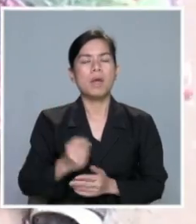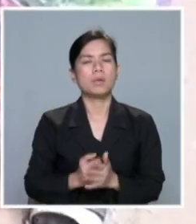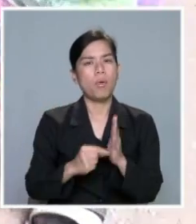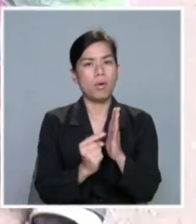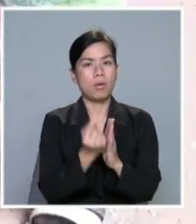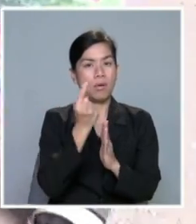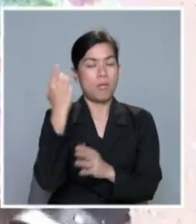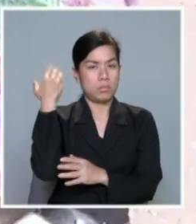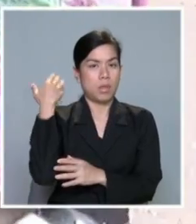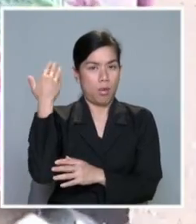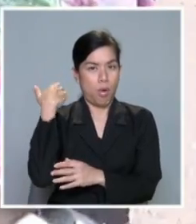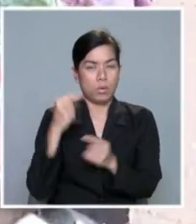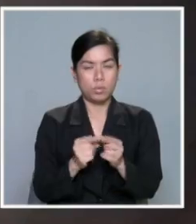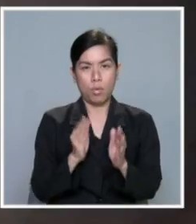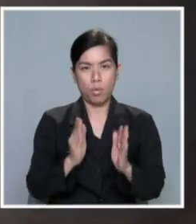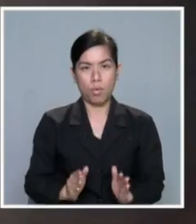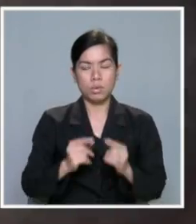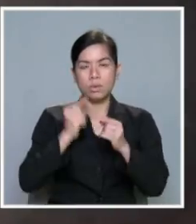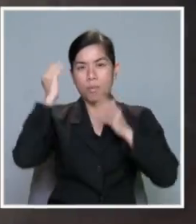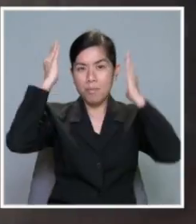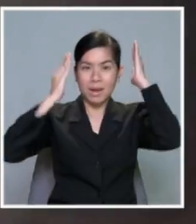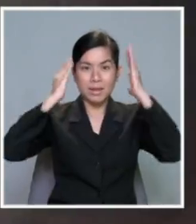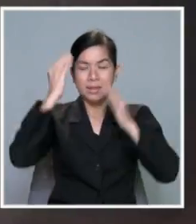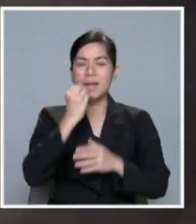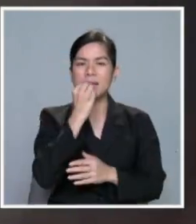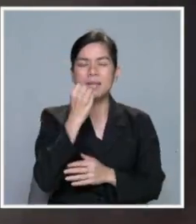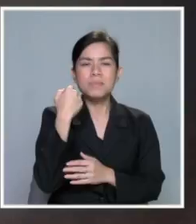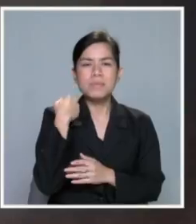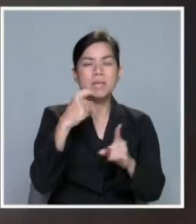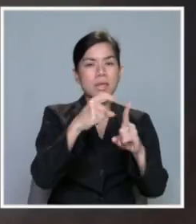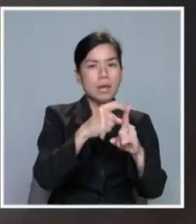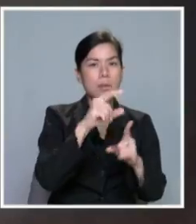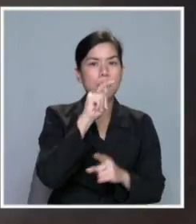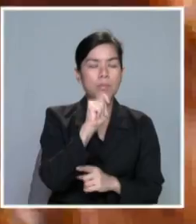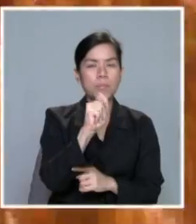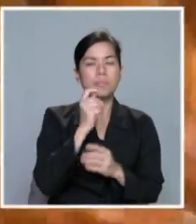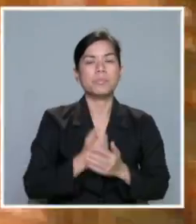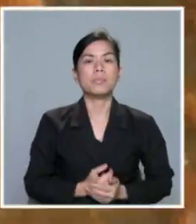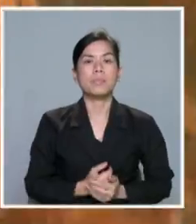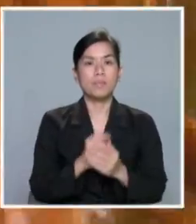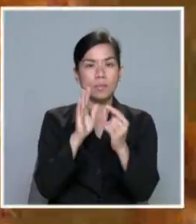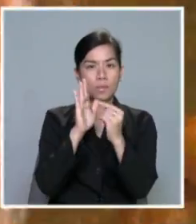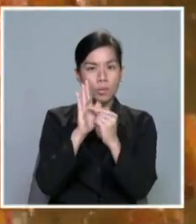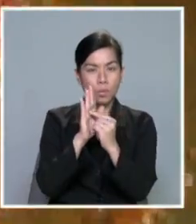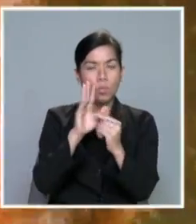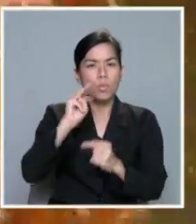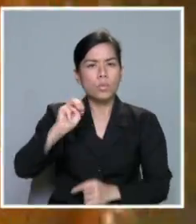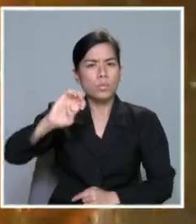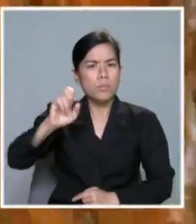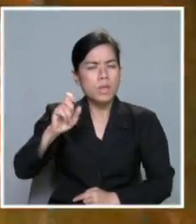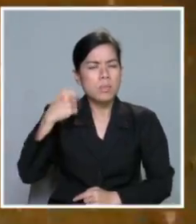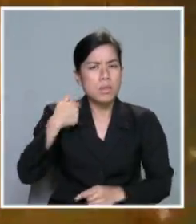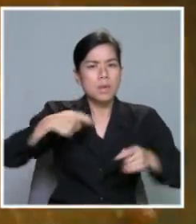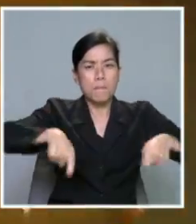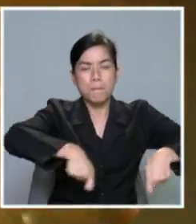ประเทศมาเลเซียจากคำว่าตูมิหมายถึงการผัดเครื่องแกงคุกเคล้าให้เข้ากับน้ำกะทิสดหรือ